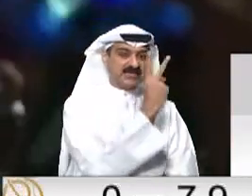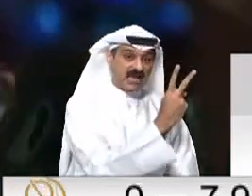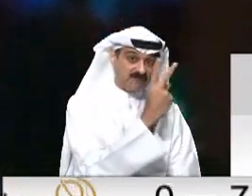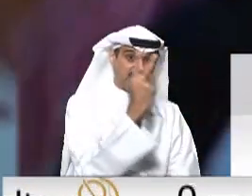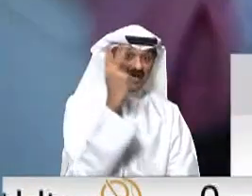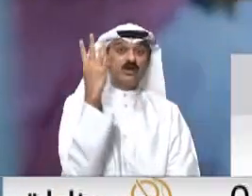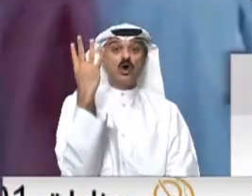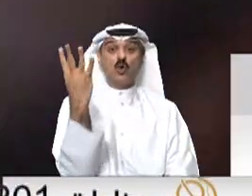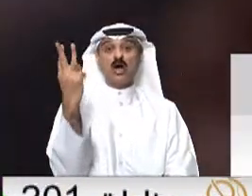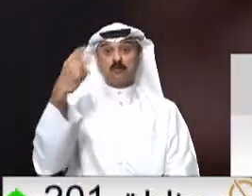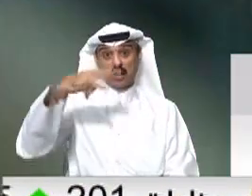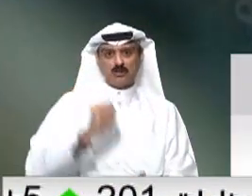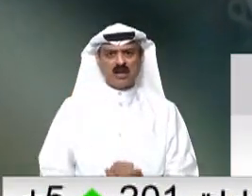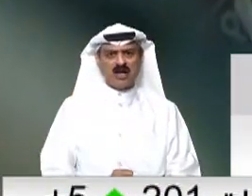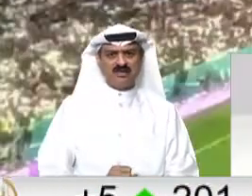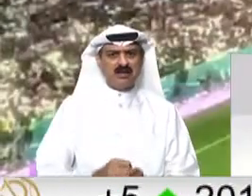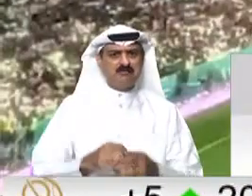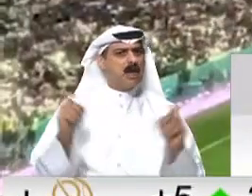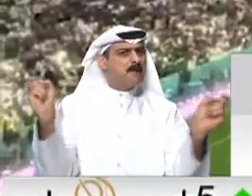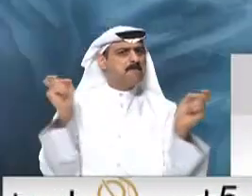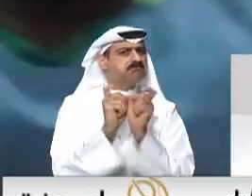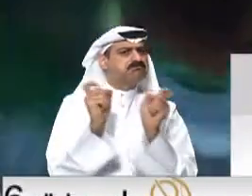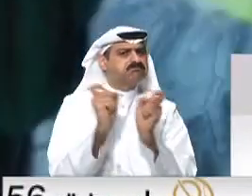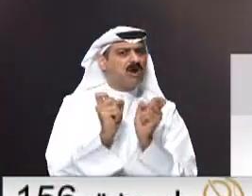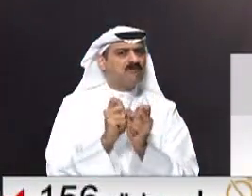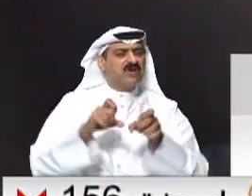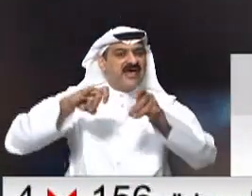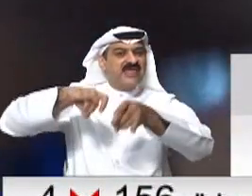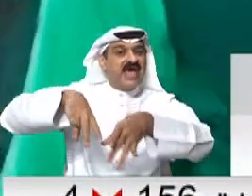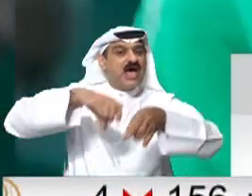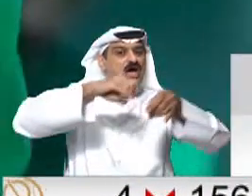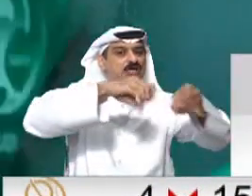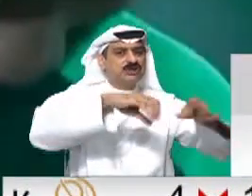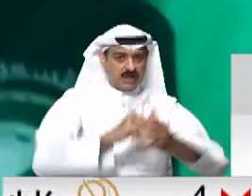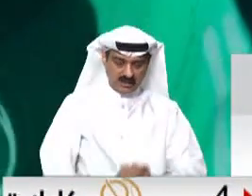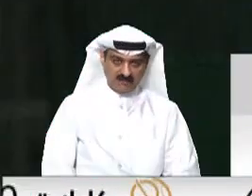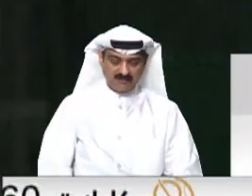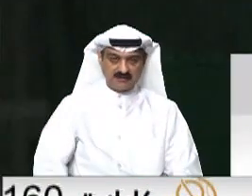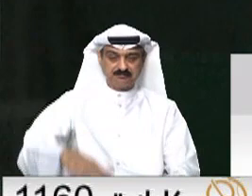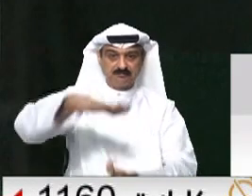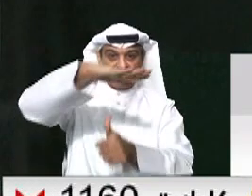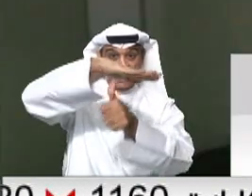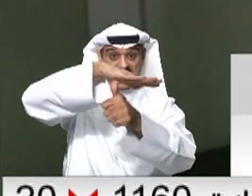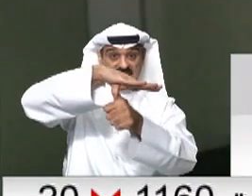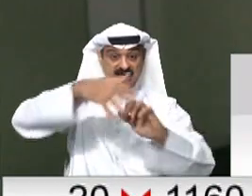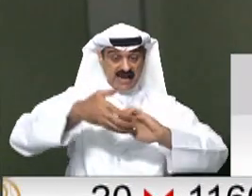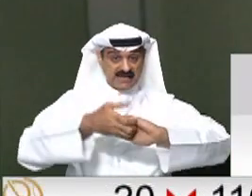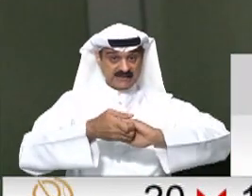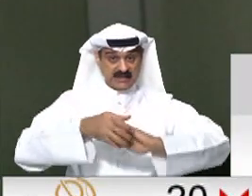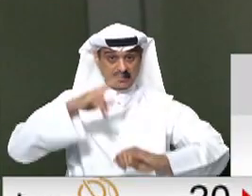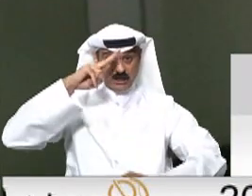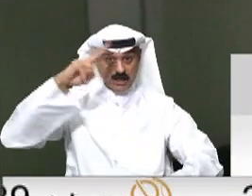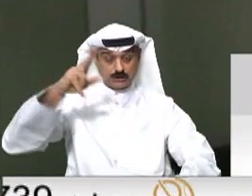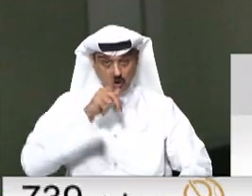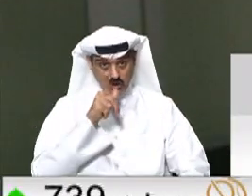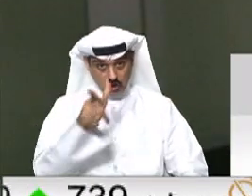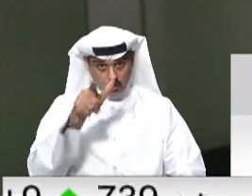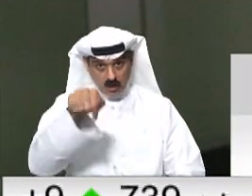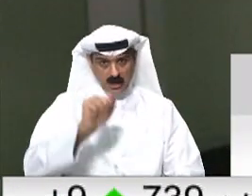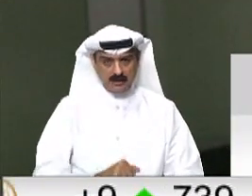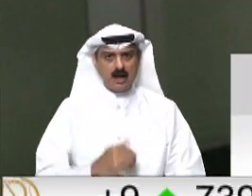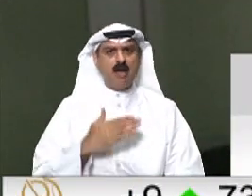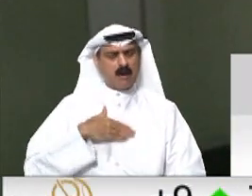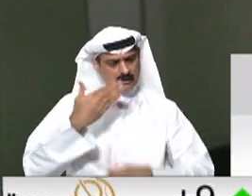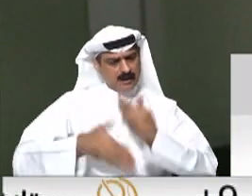بنجاح هذا العام بالاشتراك مع نيوزيلندا مونديال السيدات وقال رئيس الاتحاد السعودي لكره القدم ياسر المسحل ان